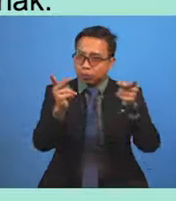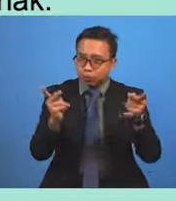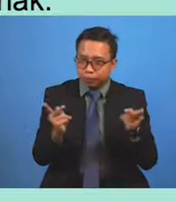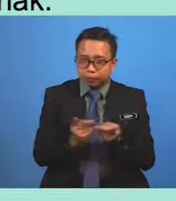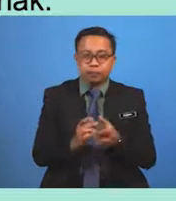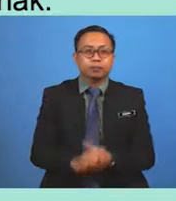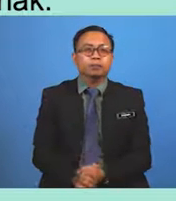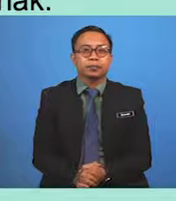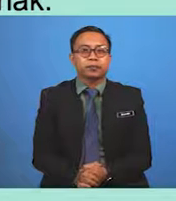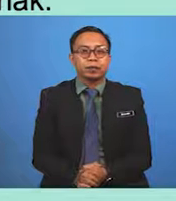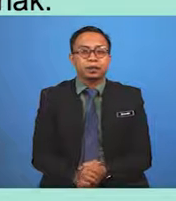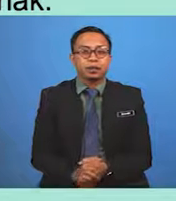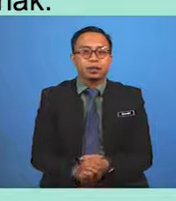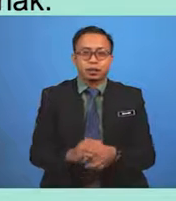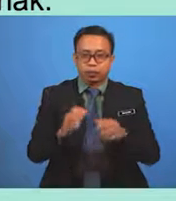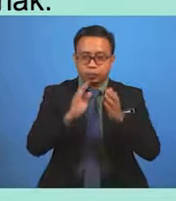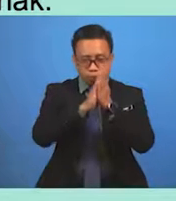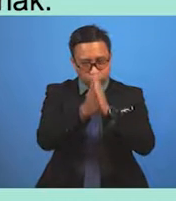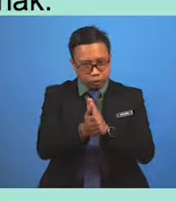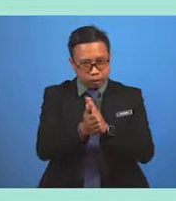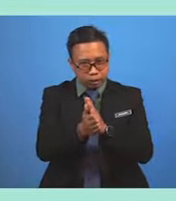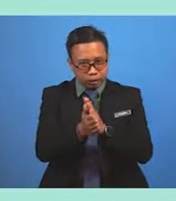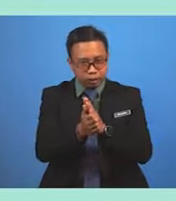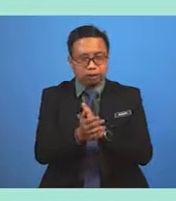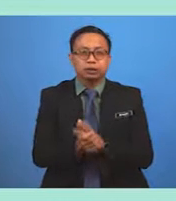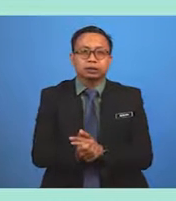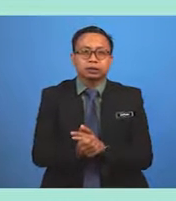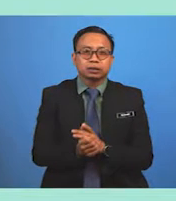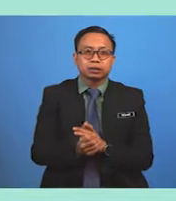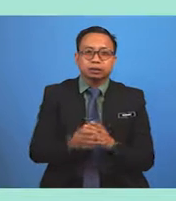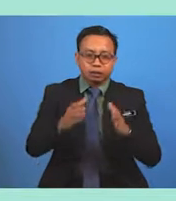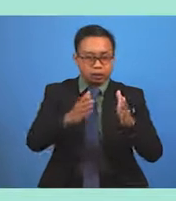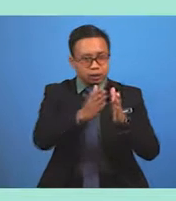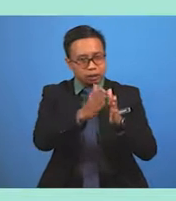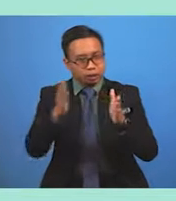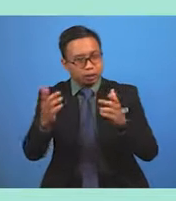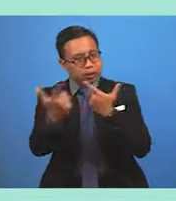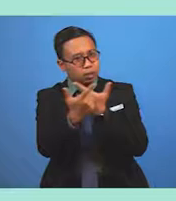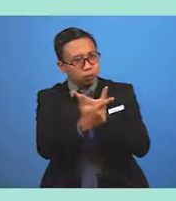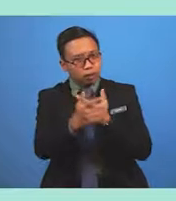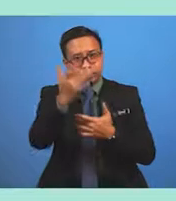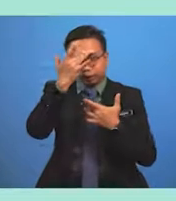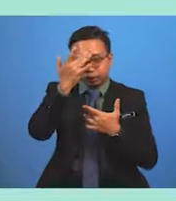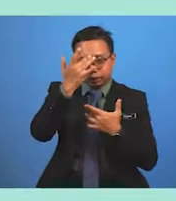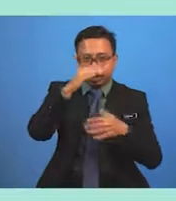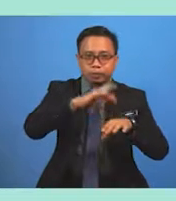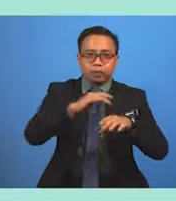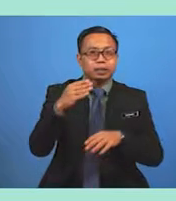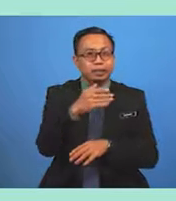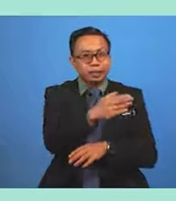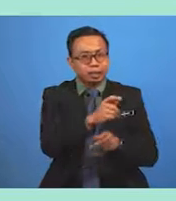ternakan. Dan ianya akan menyebabkan persaingan serta penyakit pada ikan yang diternak.